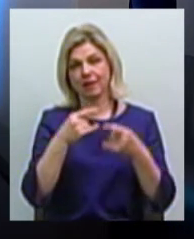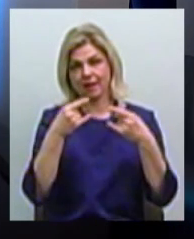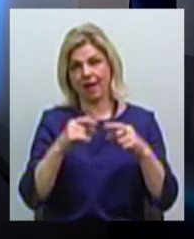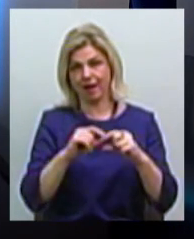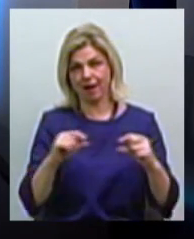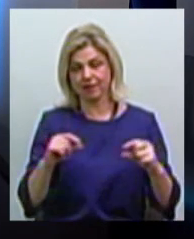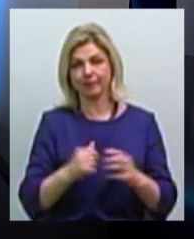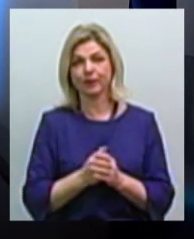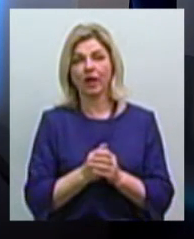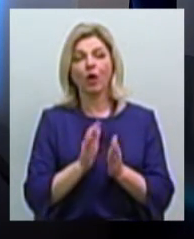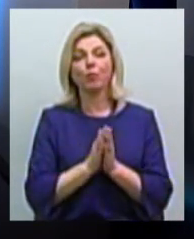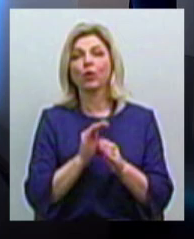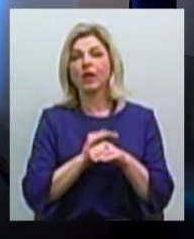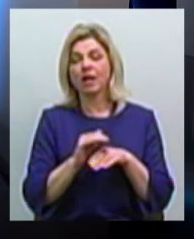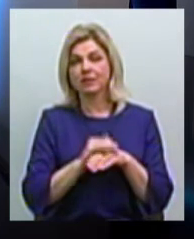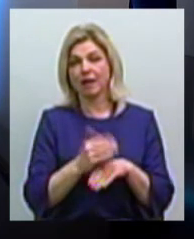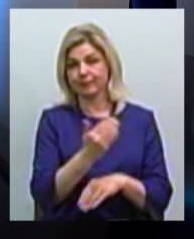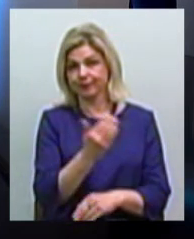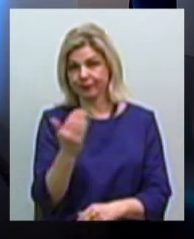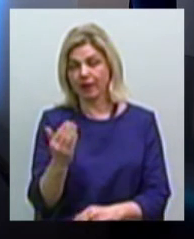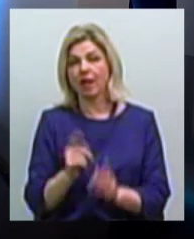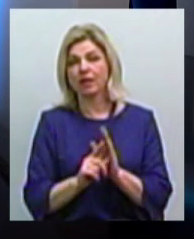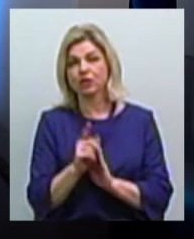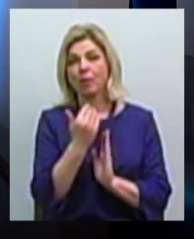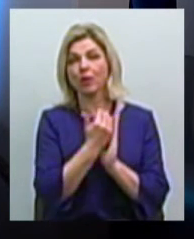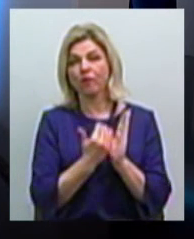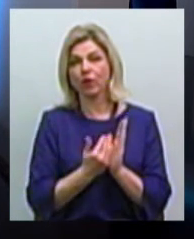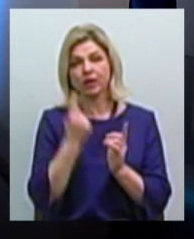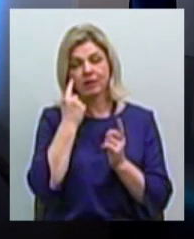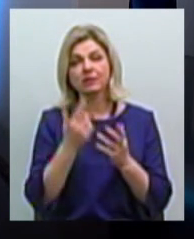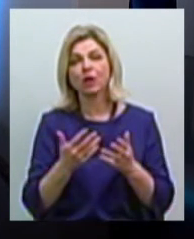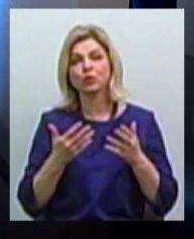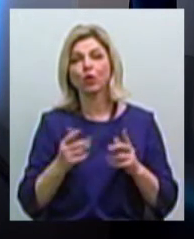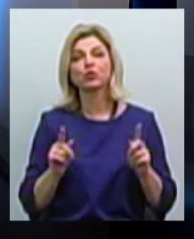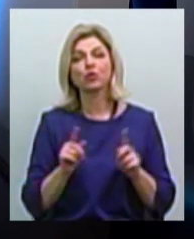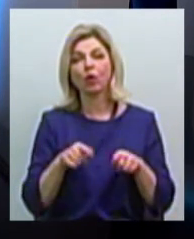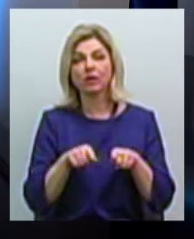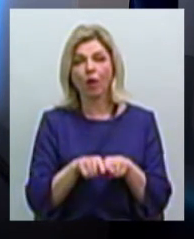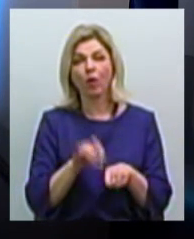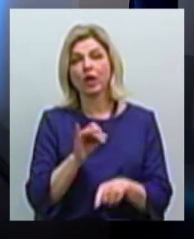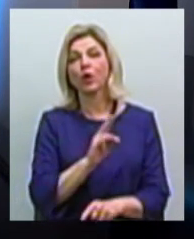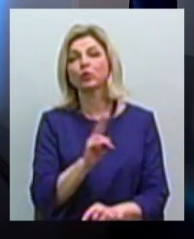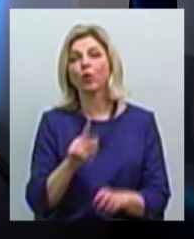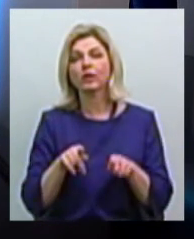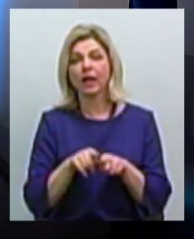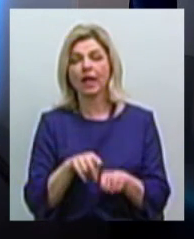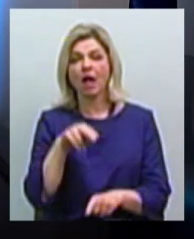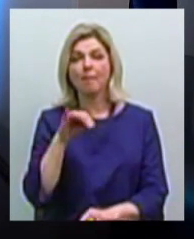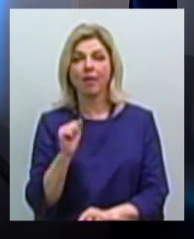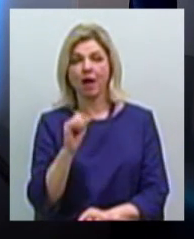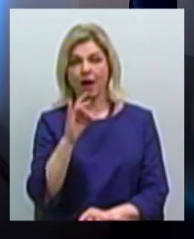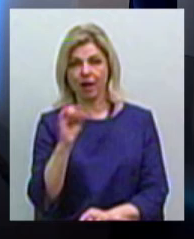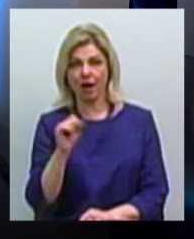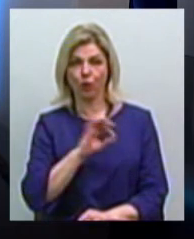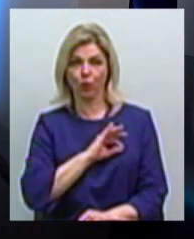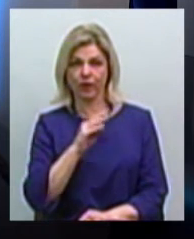76-92-33. Будь ласка, Артем, Євген, на початку програми давайте все ж таки з'ясуємо, що і хто такі параюристи. Будь